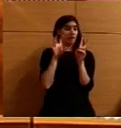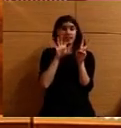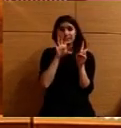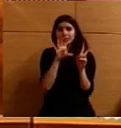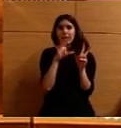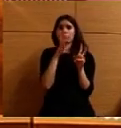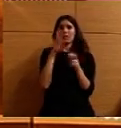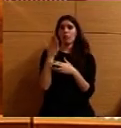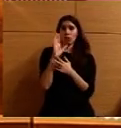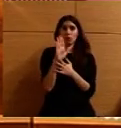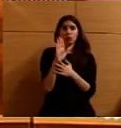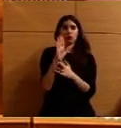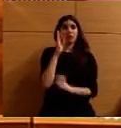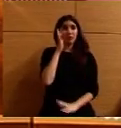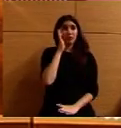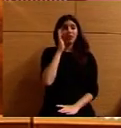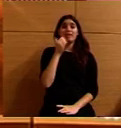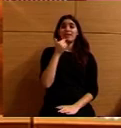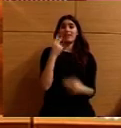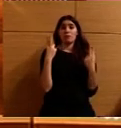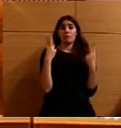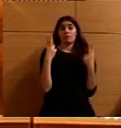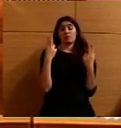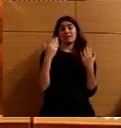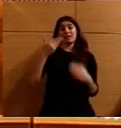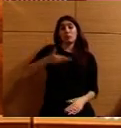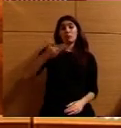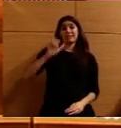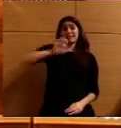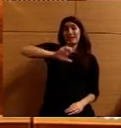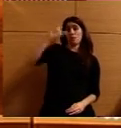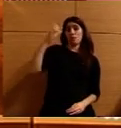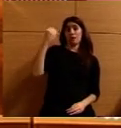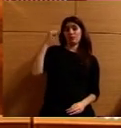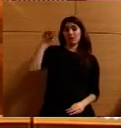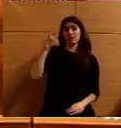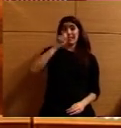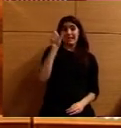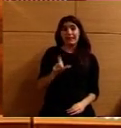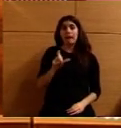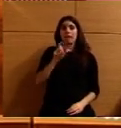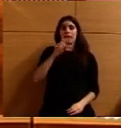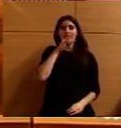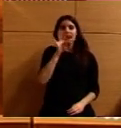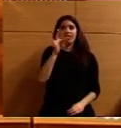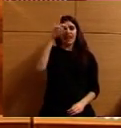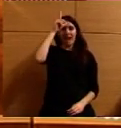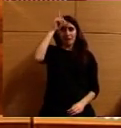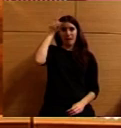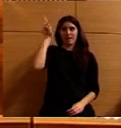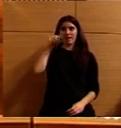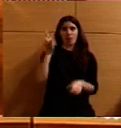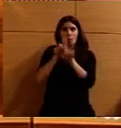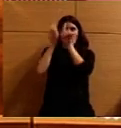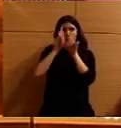referència als estats, ha obviat que les principals potències europees totes ho tenen regulat, Itàlia, França, Alemanya, entre altres, i